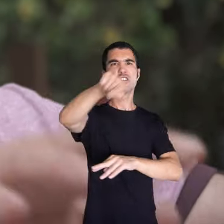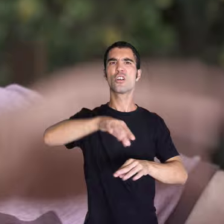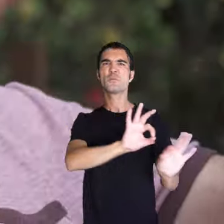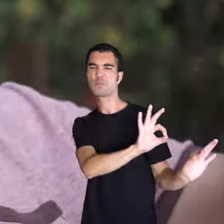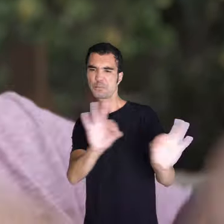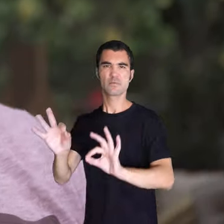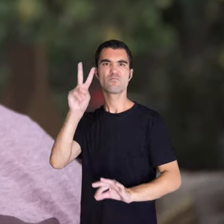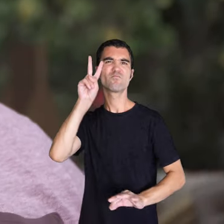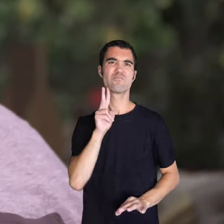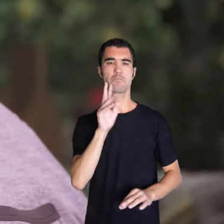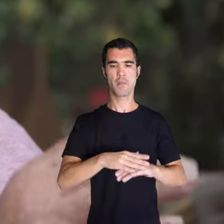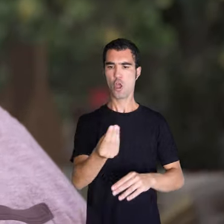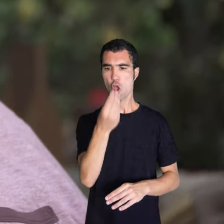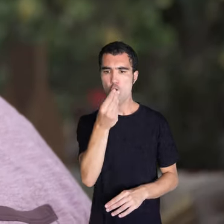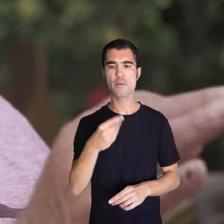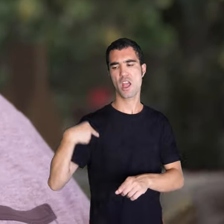tot, per dinar.